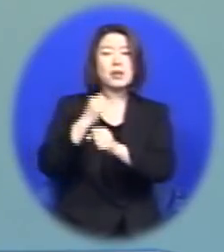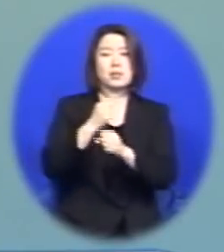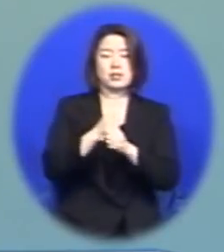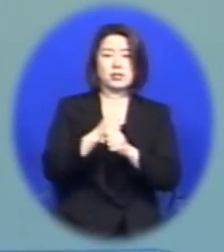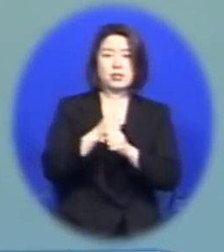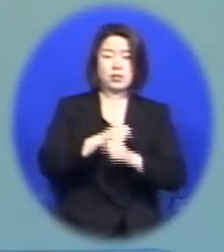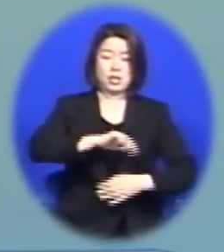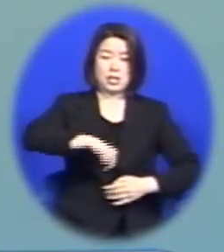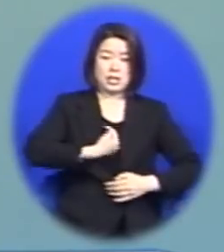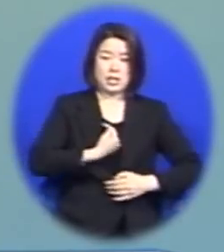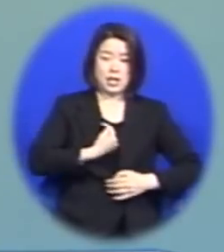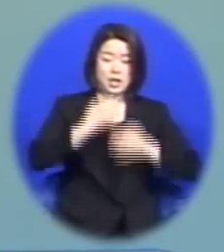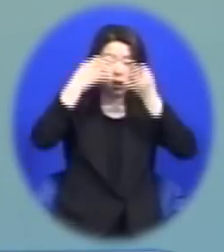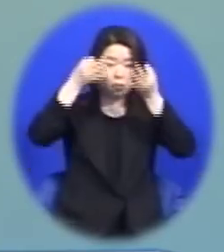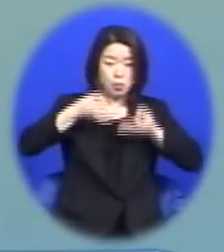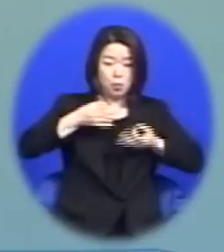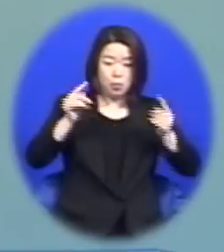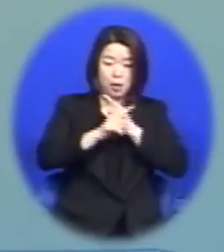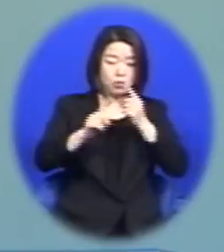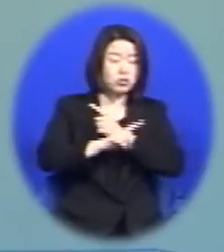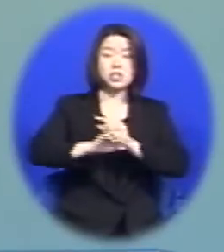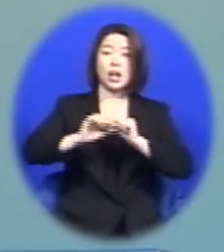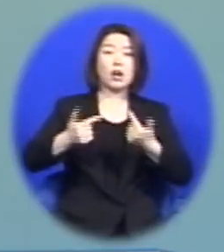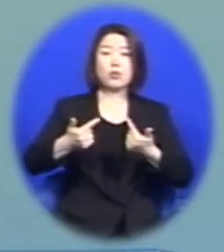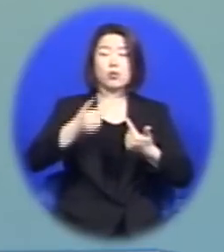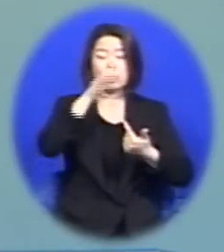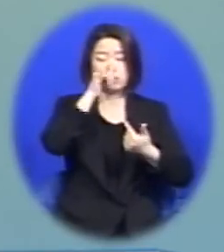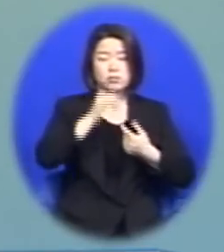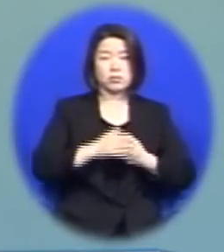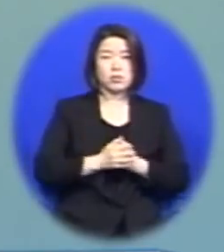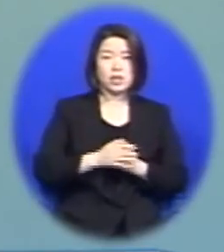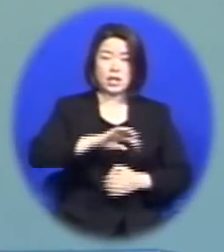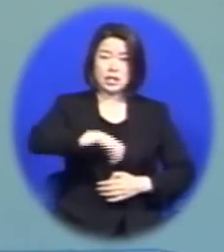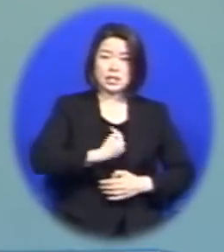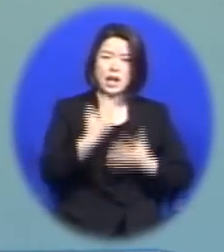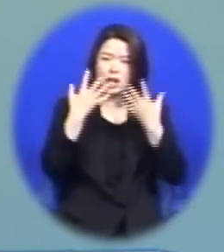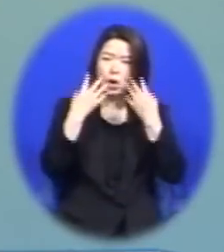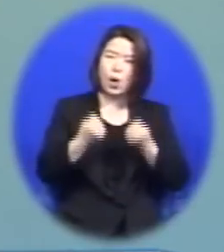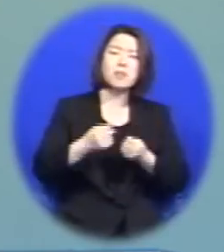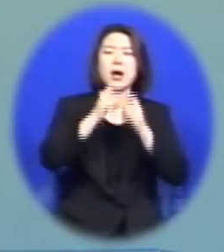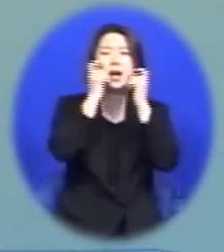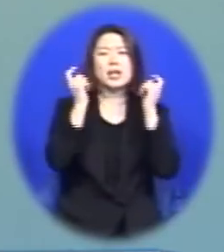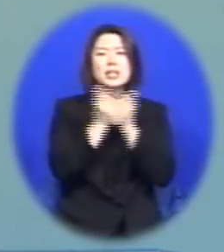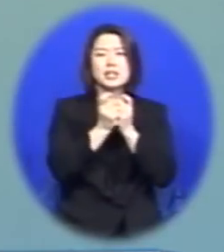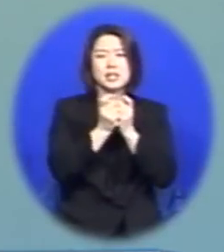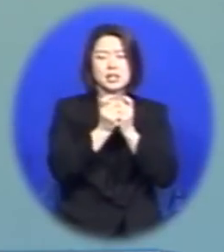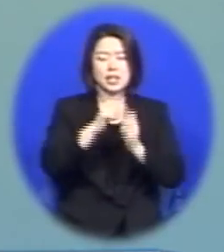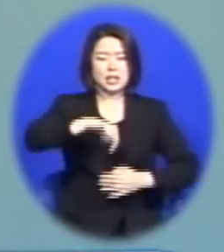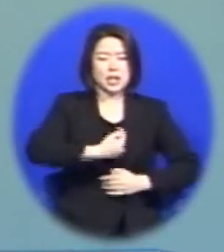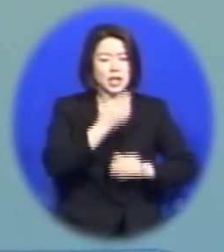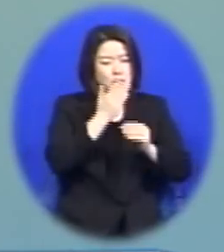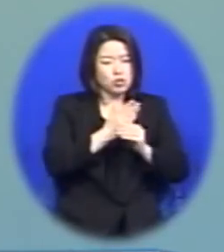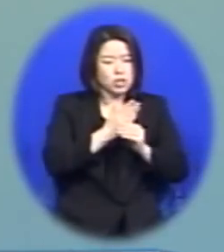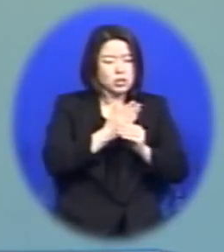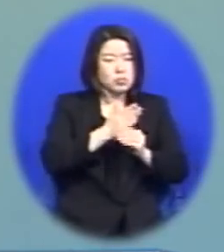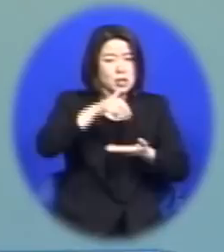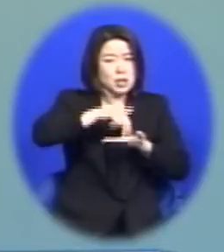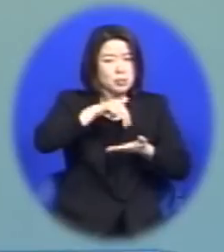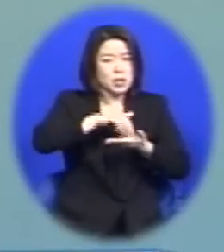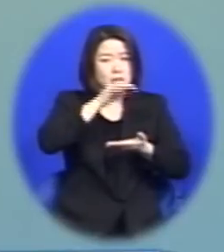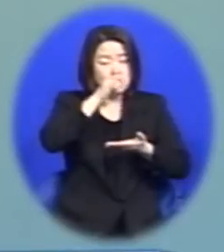자기를 조금 더 바꾸려고 하지 않으면서 자기는 얼마나 이 적이고 자기 중심적인 사람인지